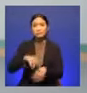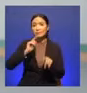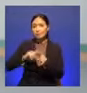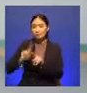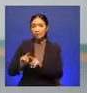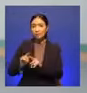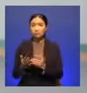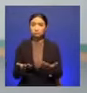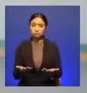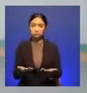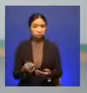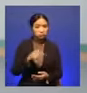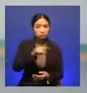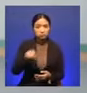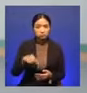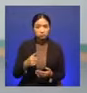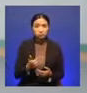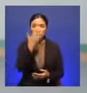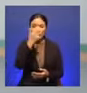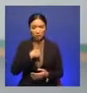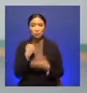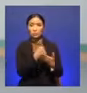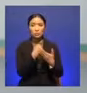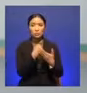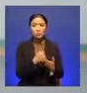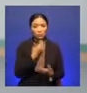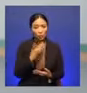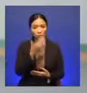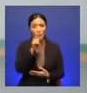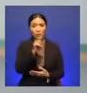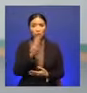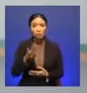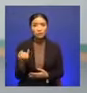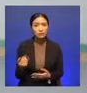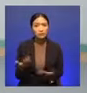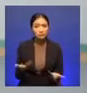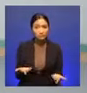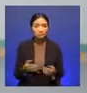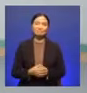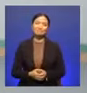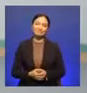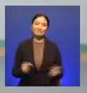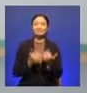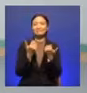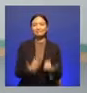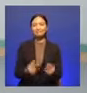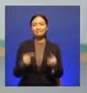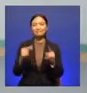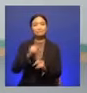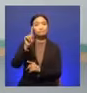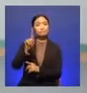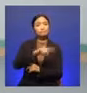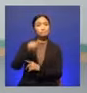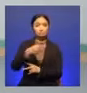มันไม่เอื้อเหรอนะครับเราจะต้องมีน้ำใจกันไปทุกกรณีหรือเปล่านะครับต่อมาปัจจุบันนี้มีคำภาษาอังกฤษนะ